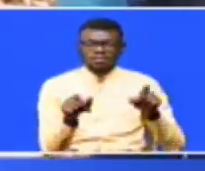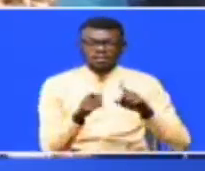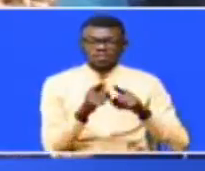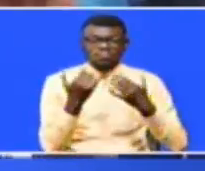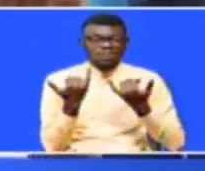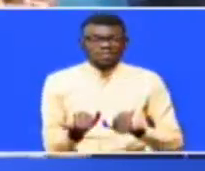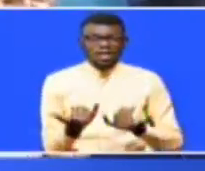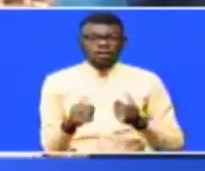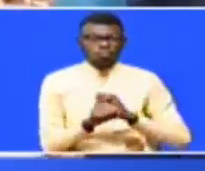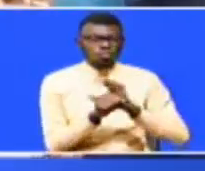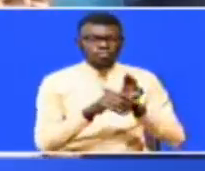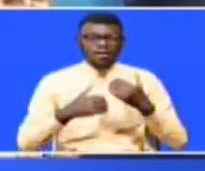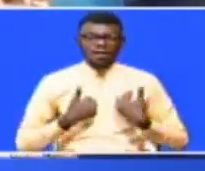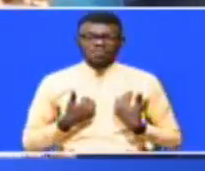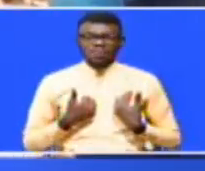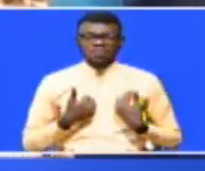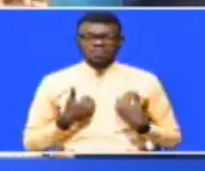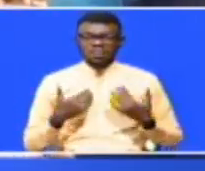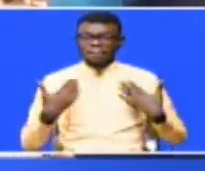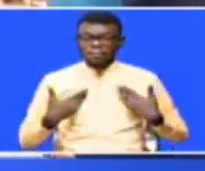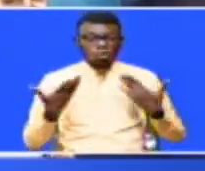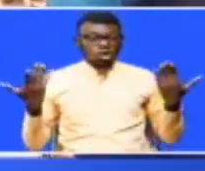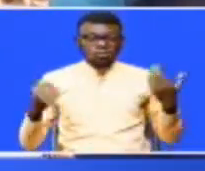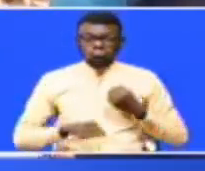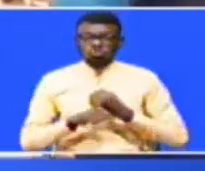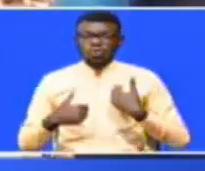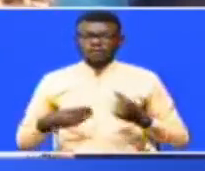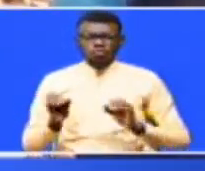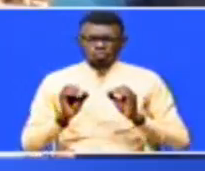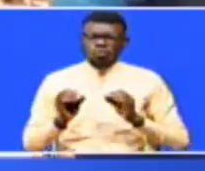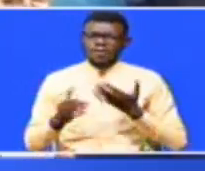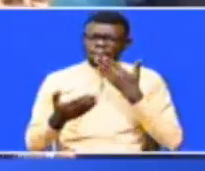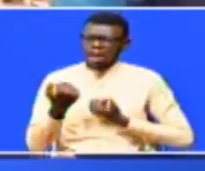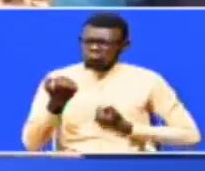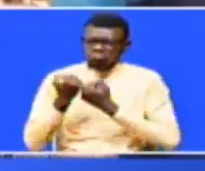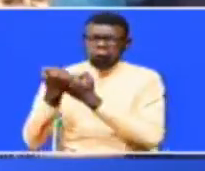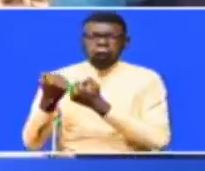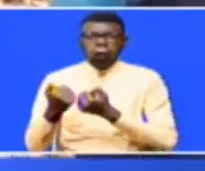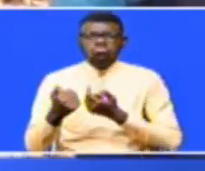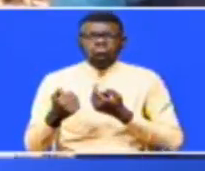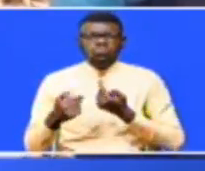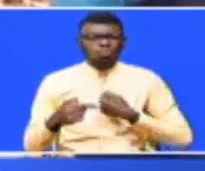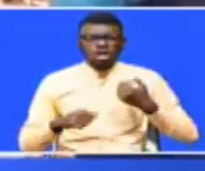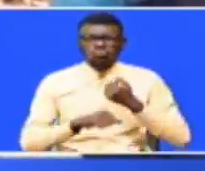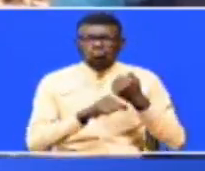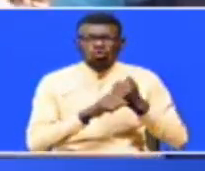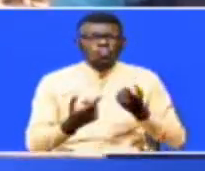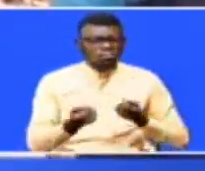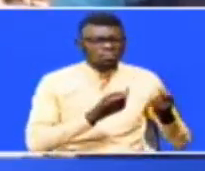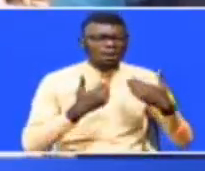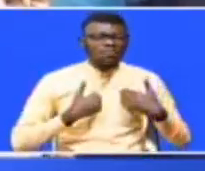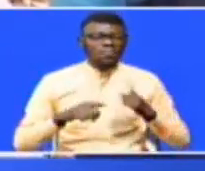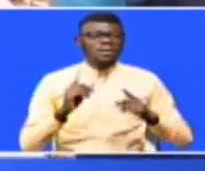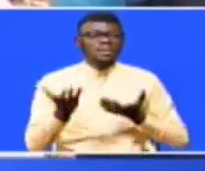ati ni wakati wa corona, hata watu wenye hawako kazi wanafaa wasaidiwe. Sisi ambao tulikuwa tunajitafutia